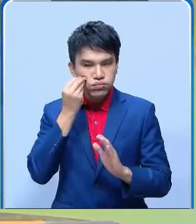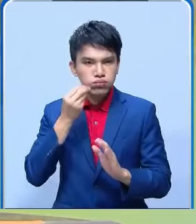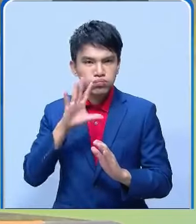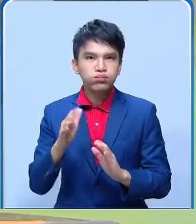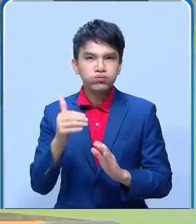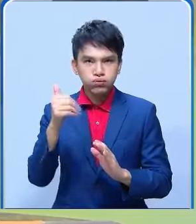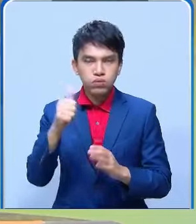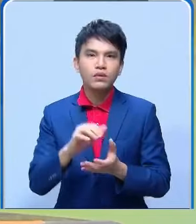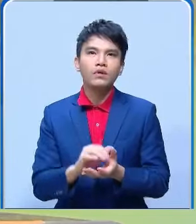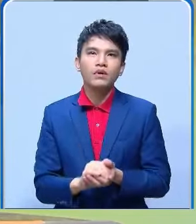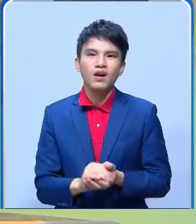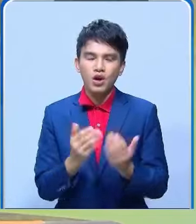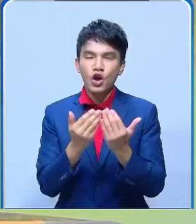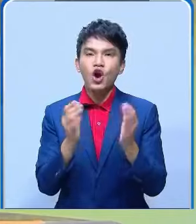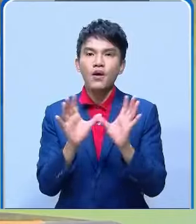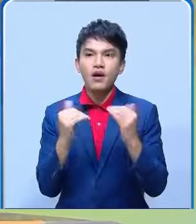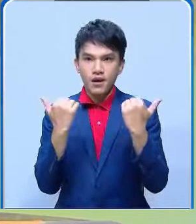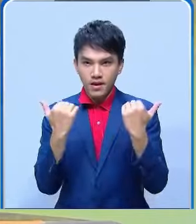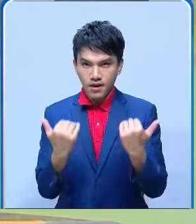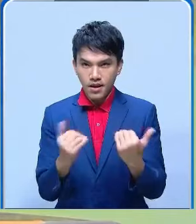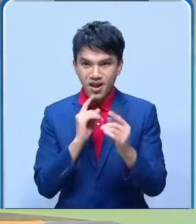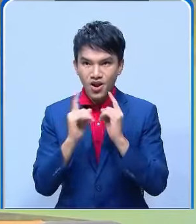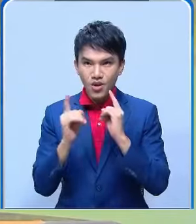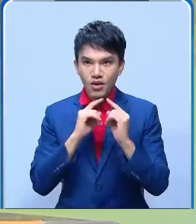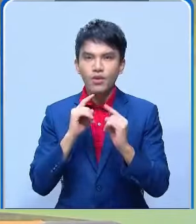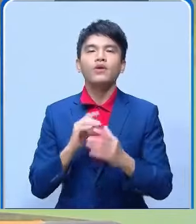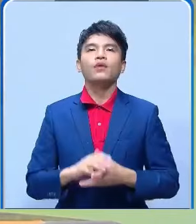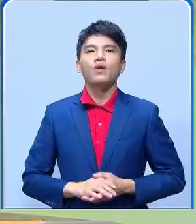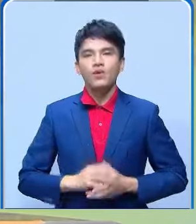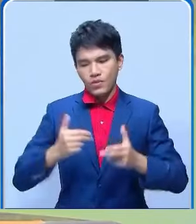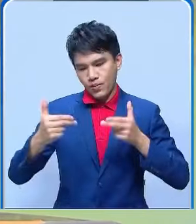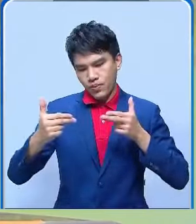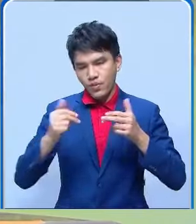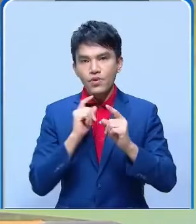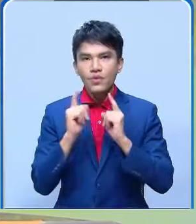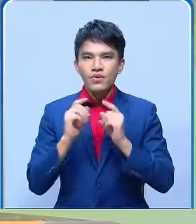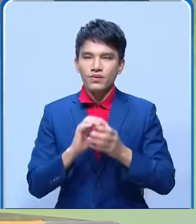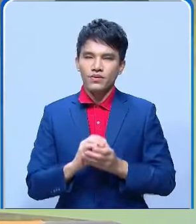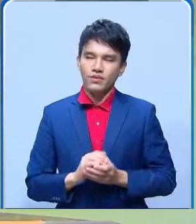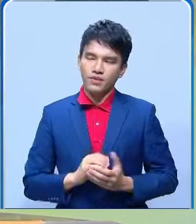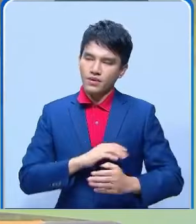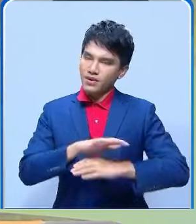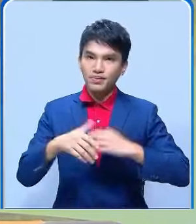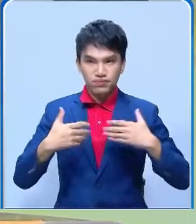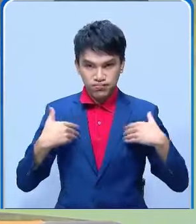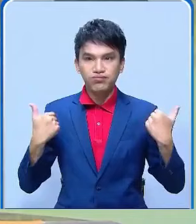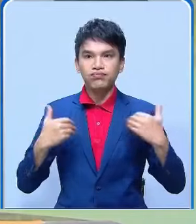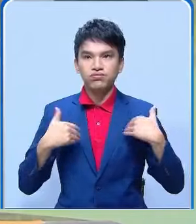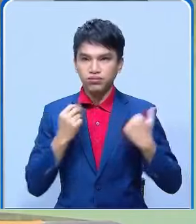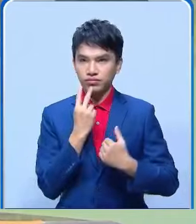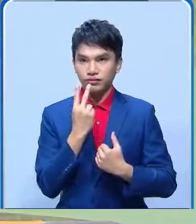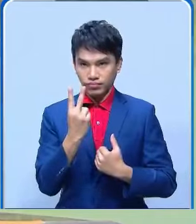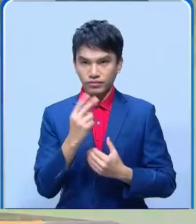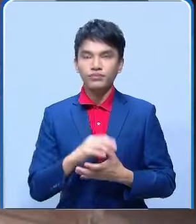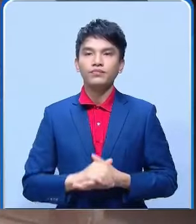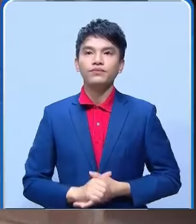ะทีนี้เนี่ยครอบครัวได้คุยกับน้องก่อนผ่านวิดีโอคอลคุณผู้ชมคะอุ้ยทุกคนคือดีใจมากนะคะไปดูบรรยากาศกันค่ะ